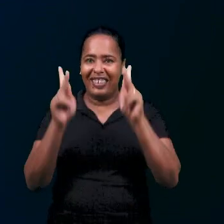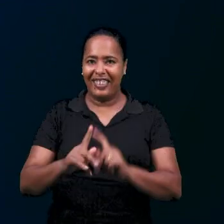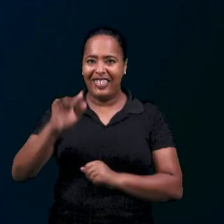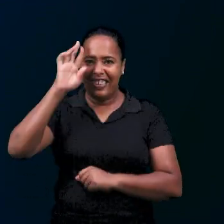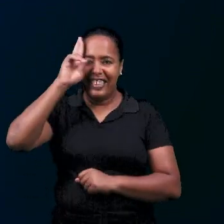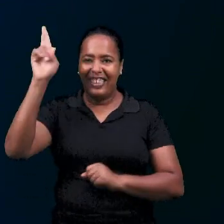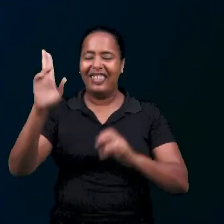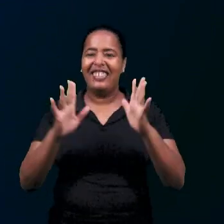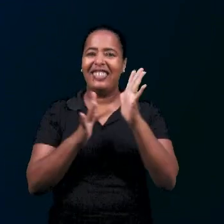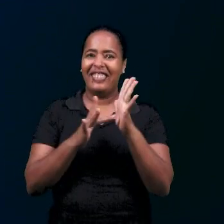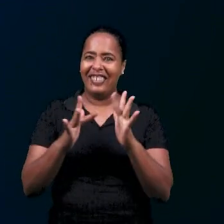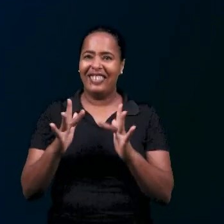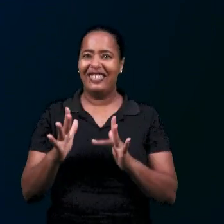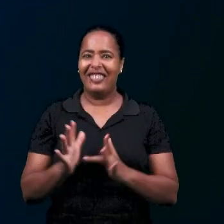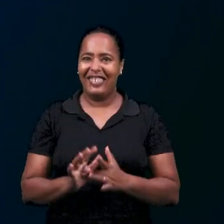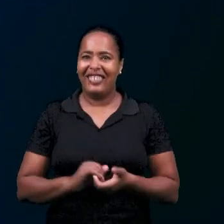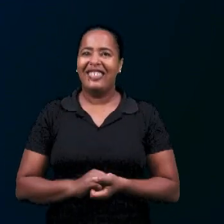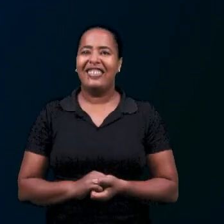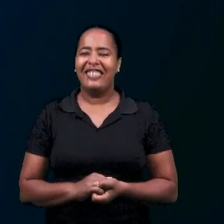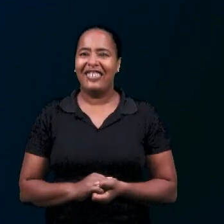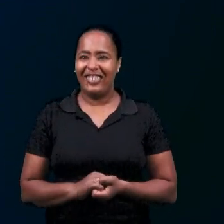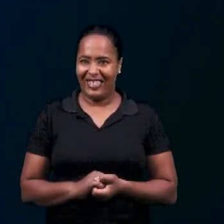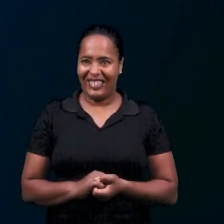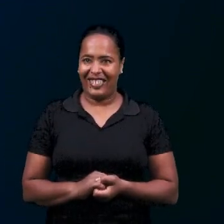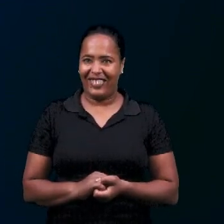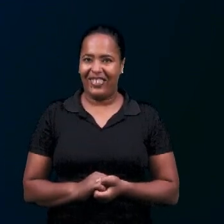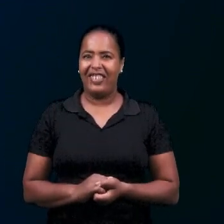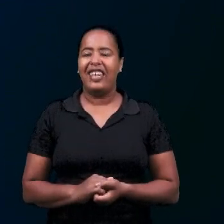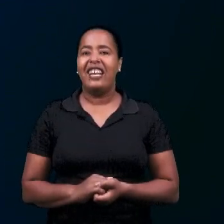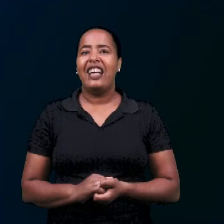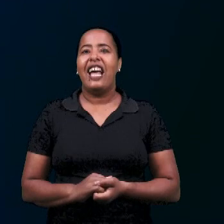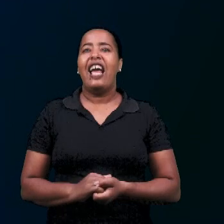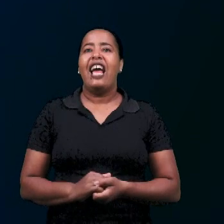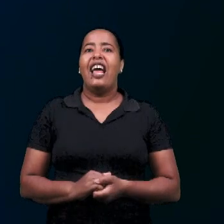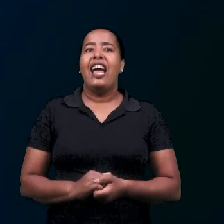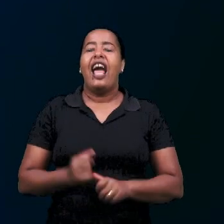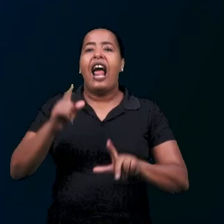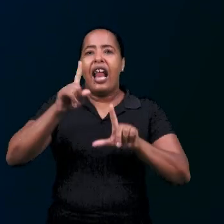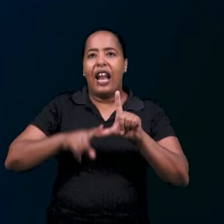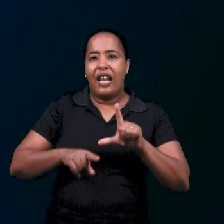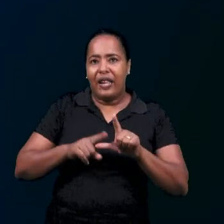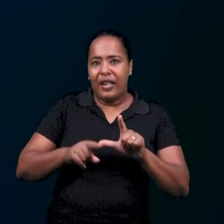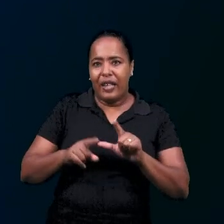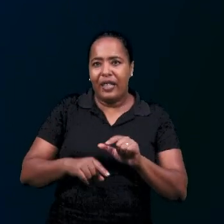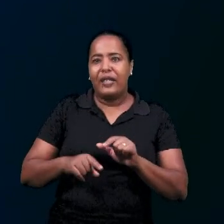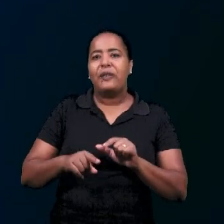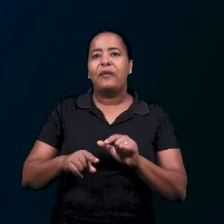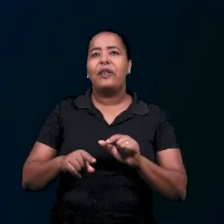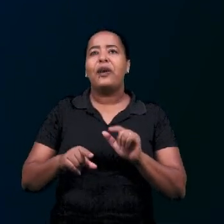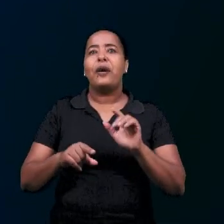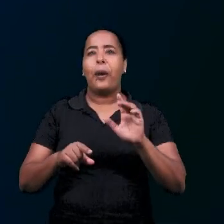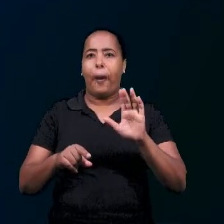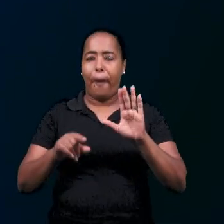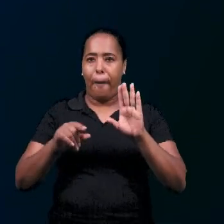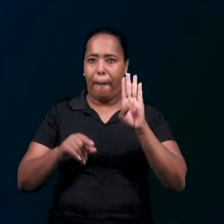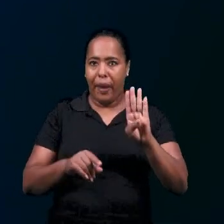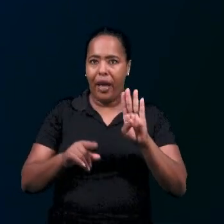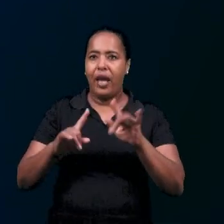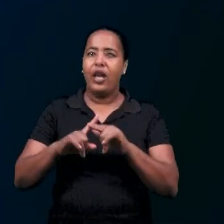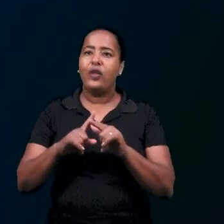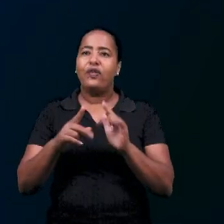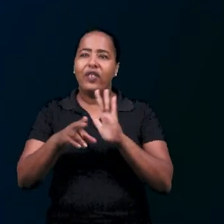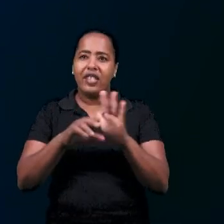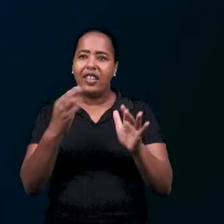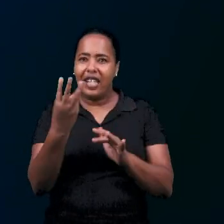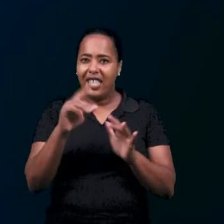La paix du Seigneur Jésus. Je m'appelle Natalia Lopez Morales et je vais répondre à la question B ici. Lettre B. Dans le verset 3 et 5,